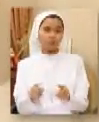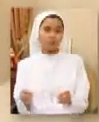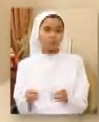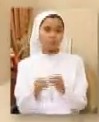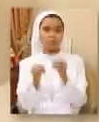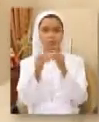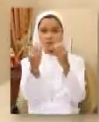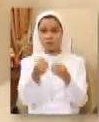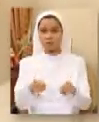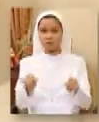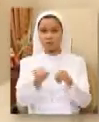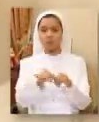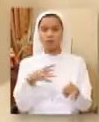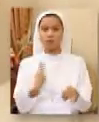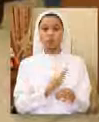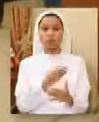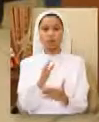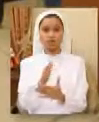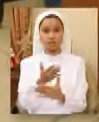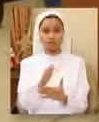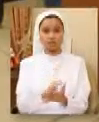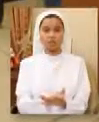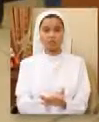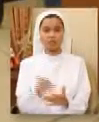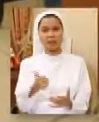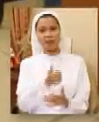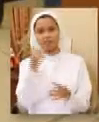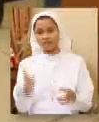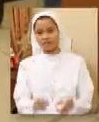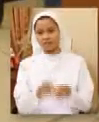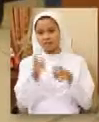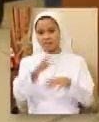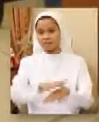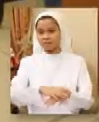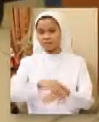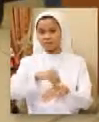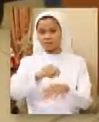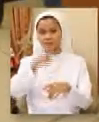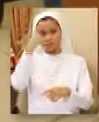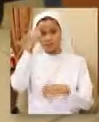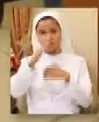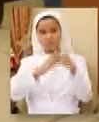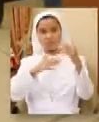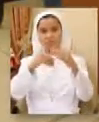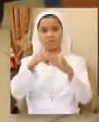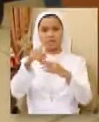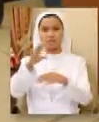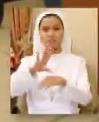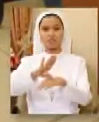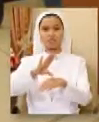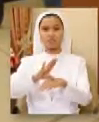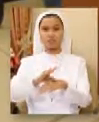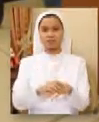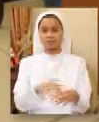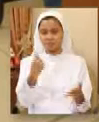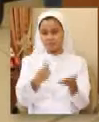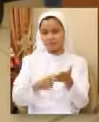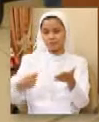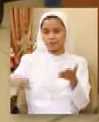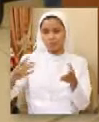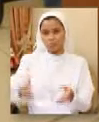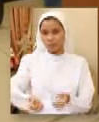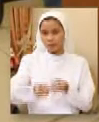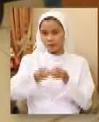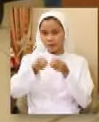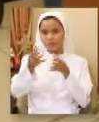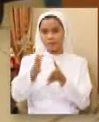puta sa padi. Yung mga semento, Misa. Semento. Mga gamit. May mga ano yan. May mga, material. Alam mo yung mga,